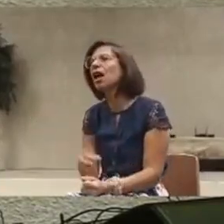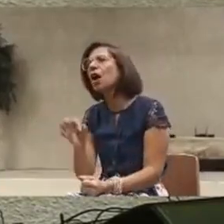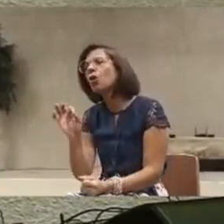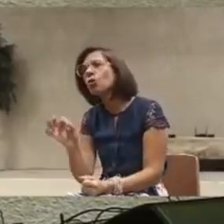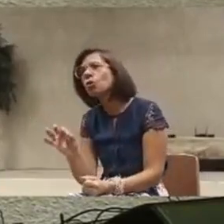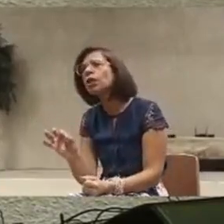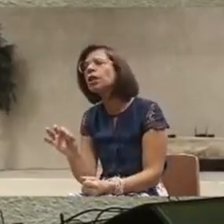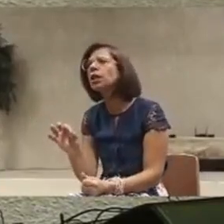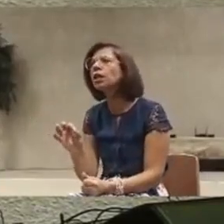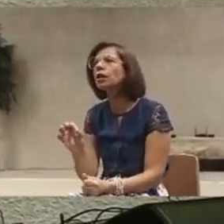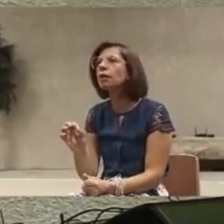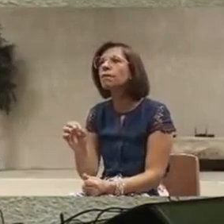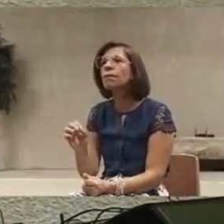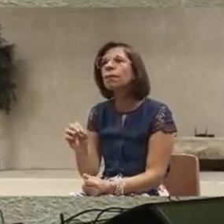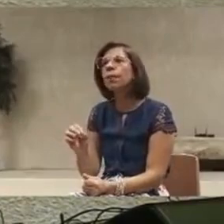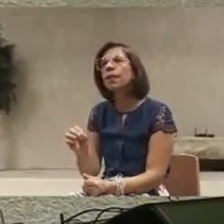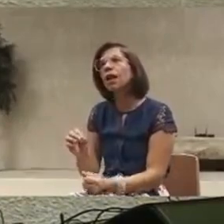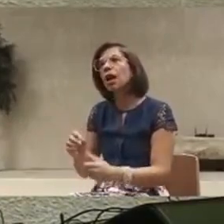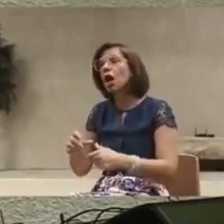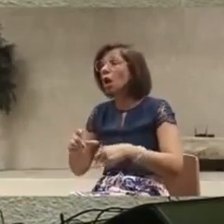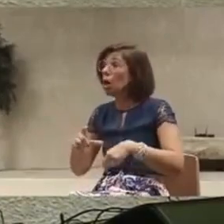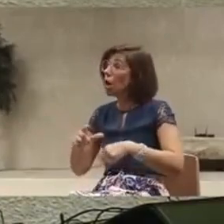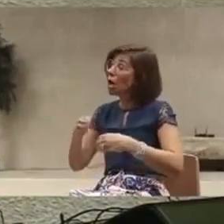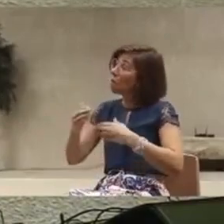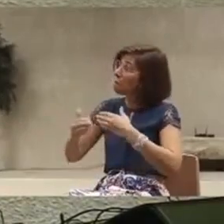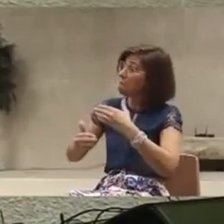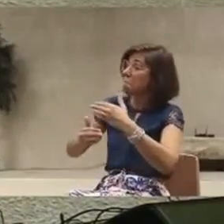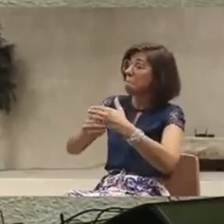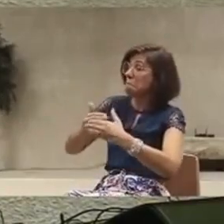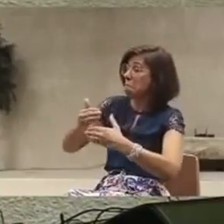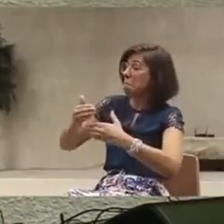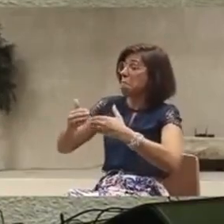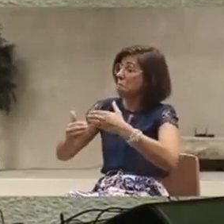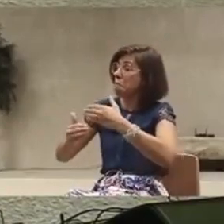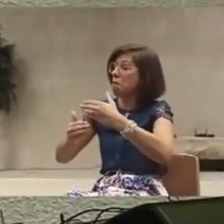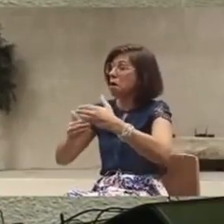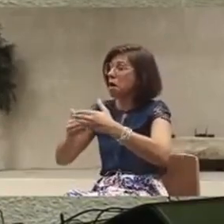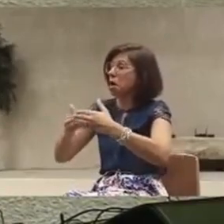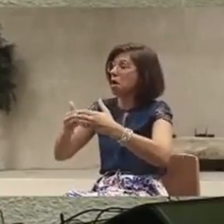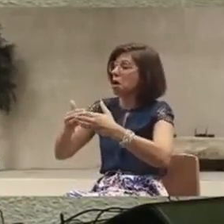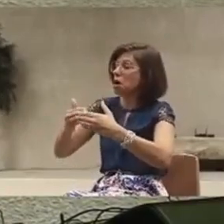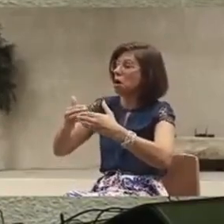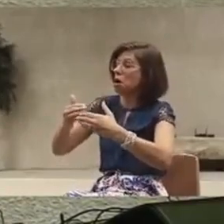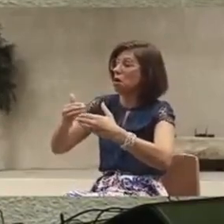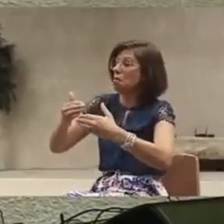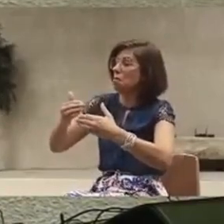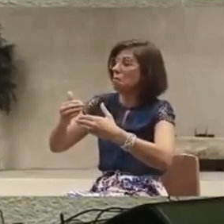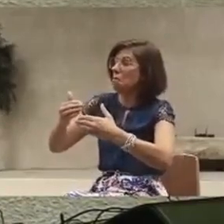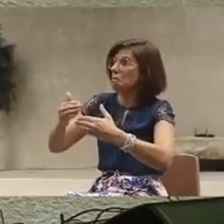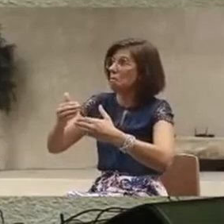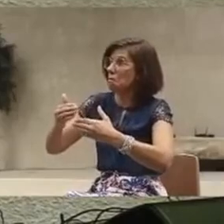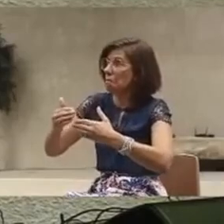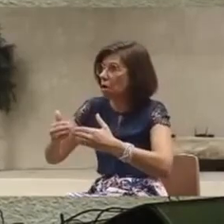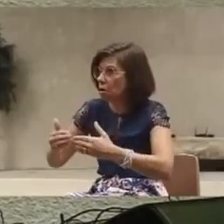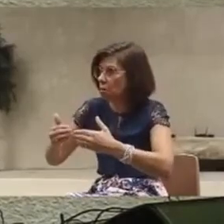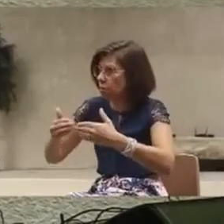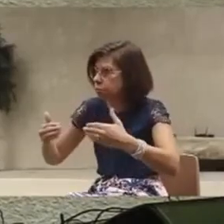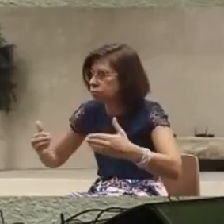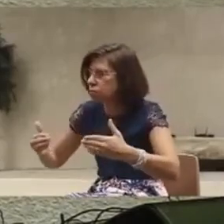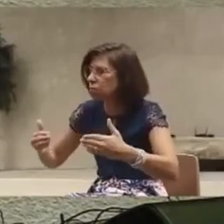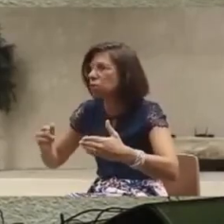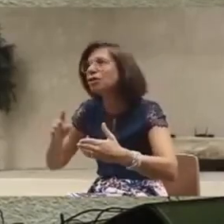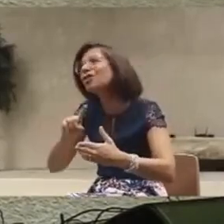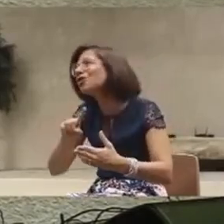puis de lâcher. Parce qu'on ne comprend pas, parce que ceci, parce que cela, tout simplement parce qu'on